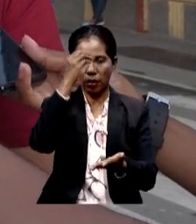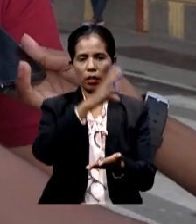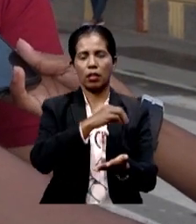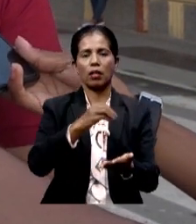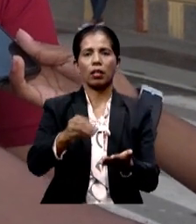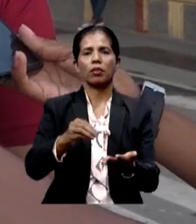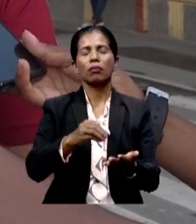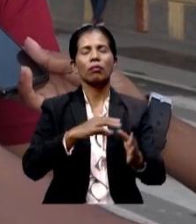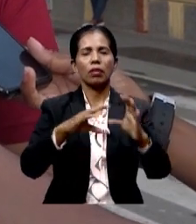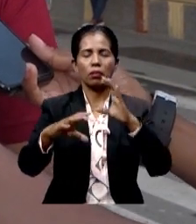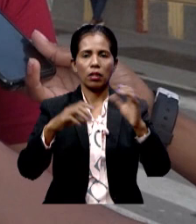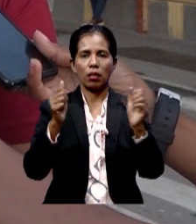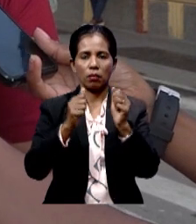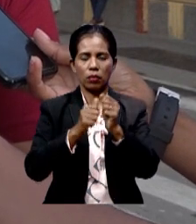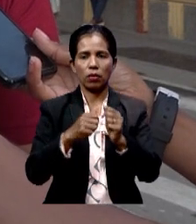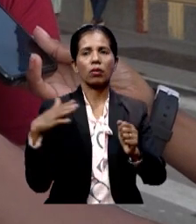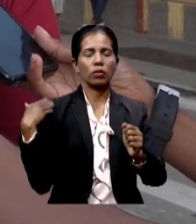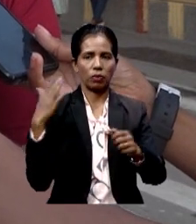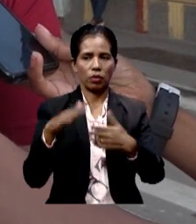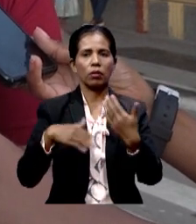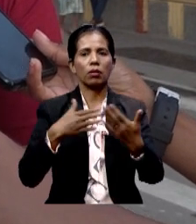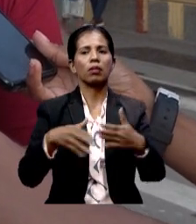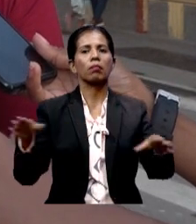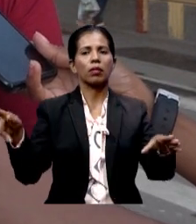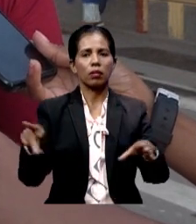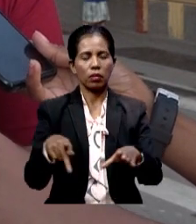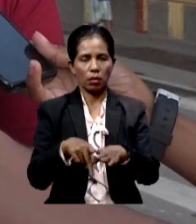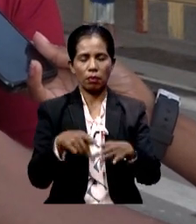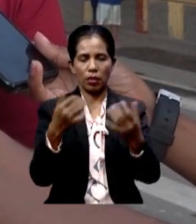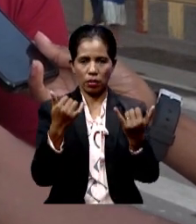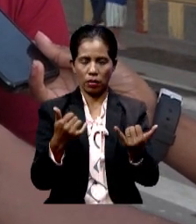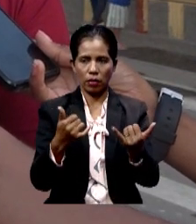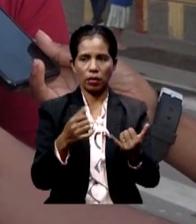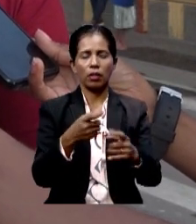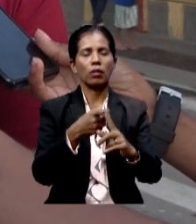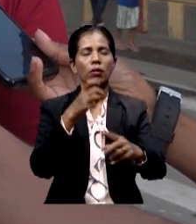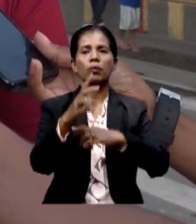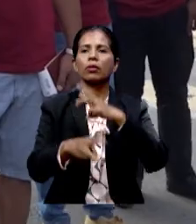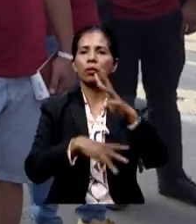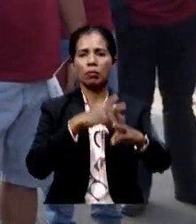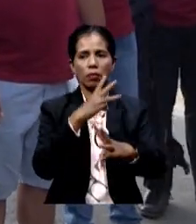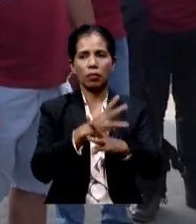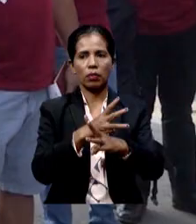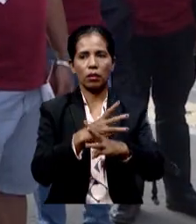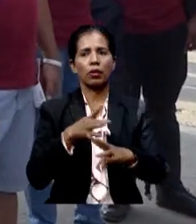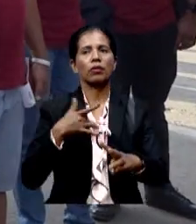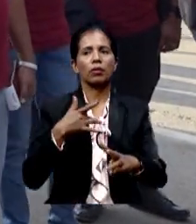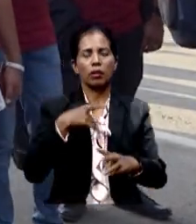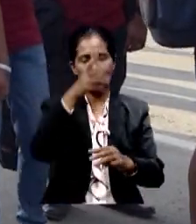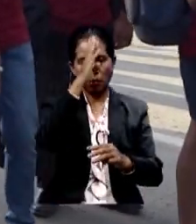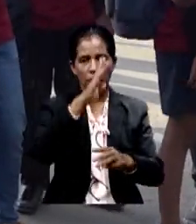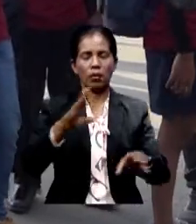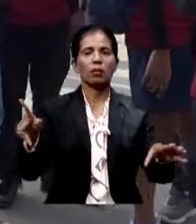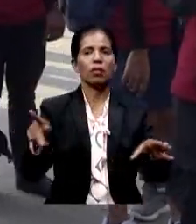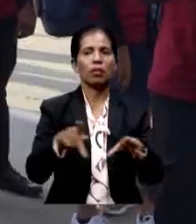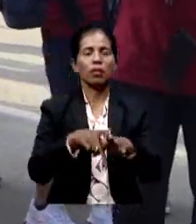konvivi hamutu ko fo insai si rahotu nebe participa iha eventu dene nebe mai hosi mundu tomak, atu sinti nebe romak ne presensa lilu